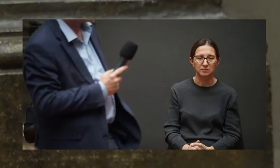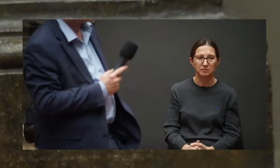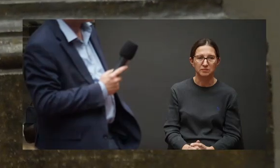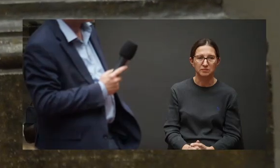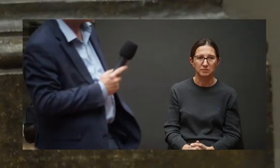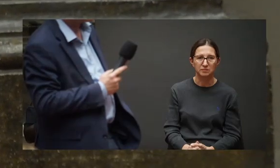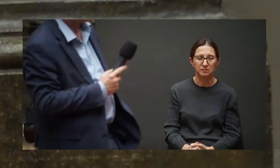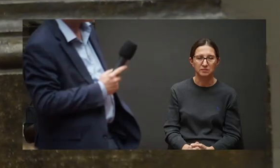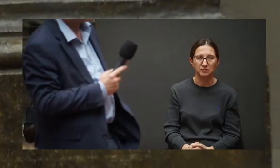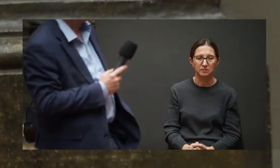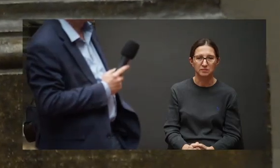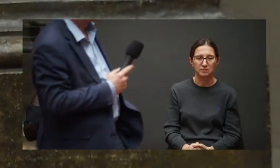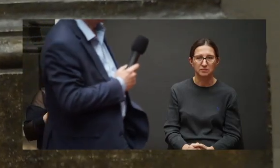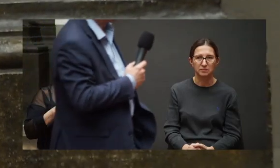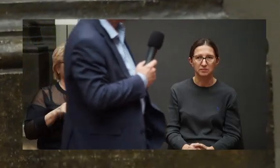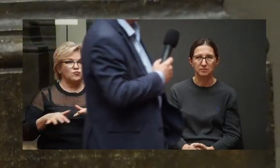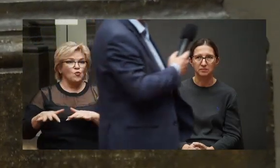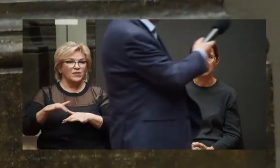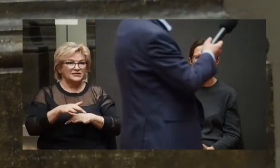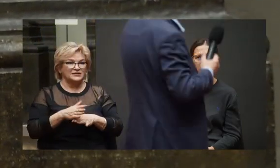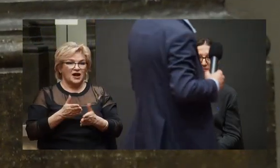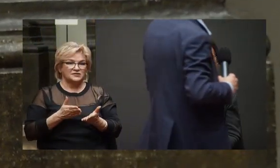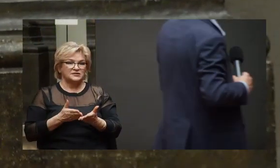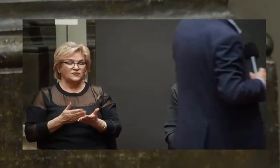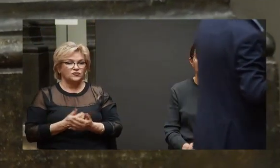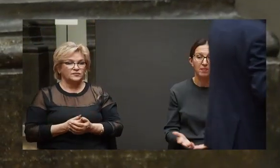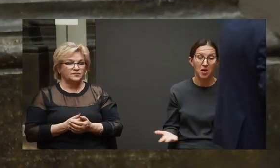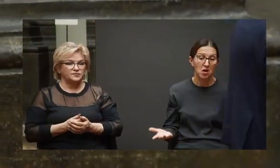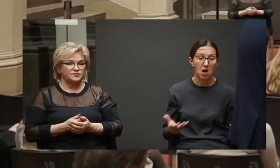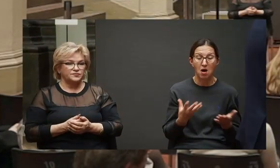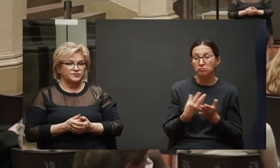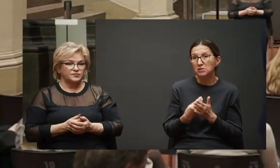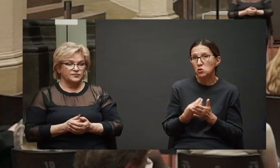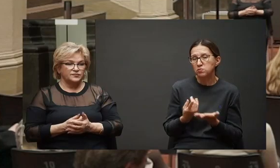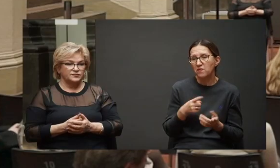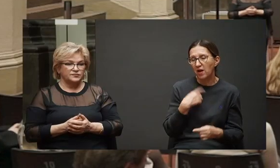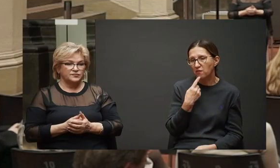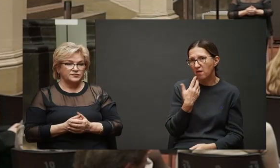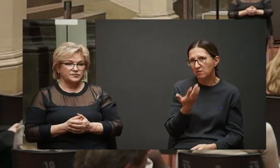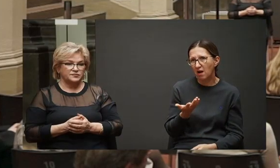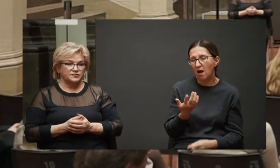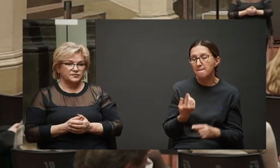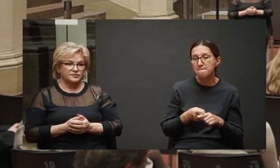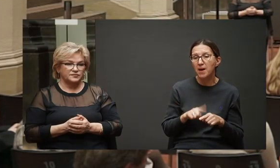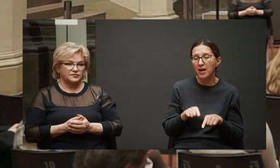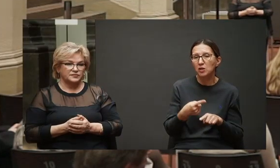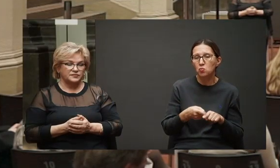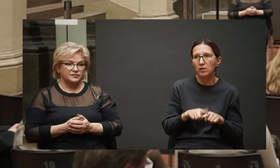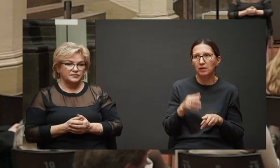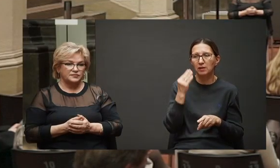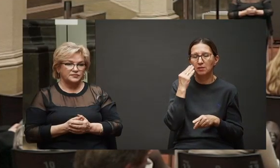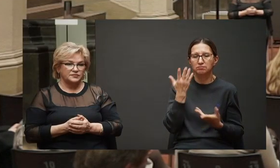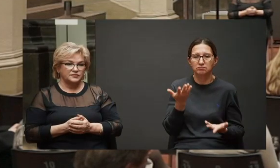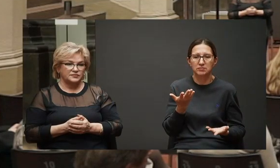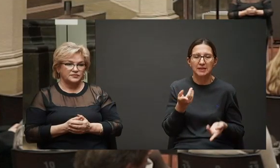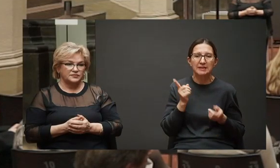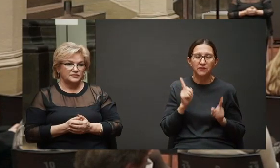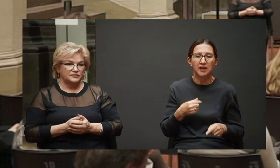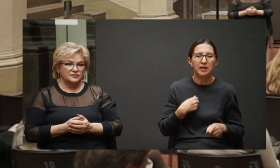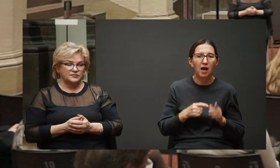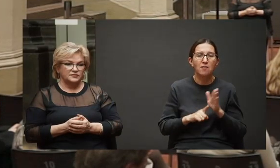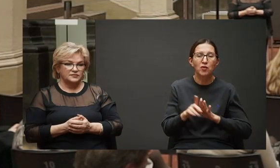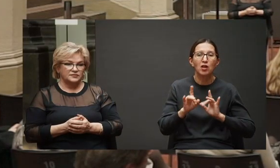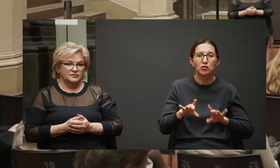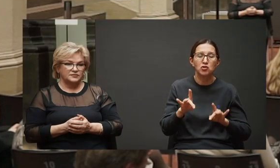по этому пространству. Ну, собственно, потому эта работа, да, что, с чего я начала,